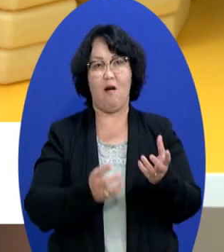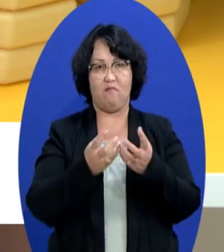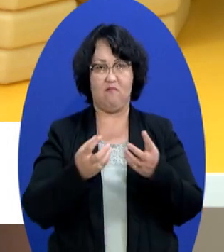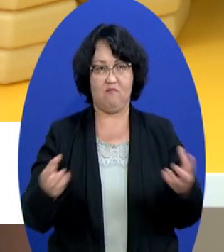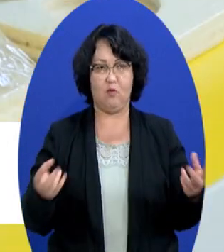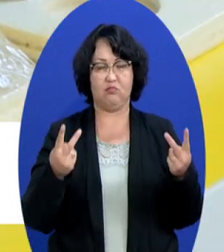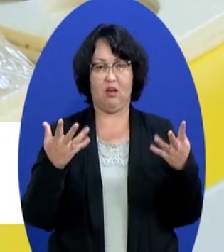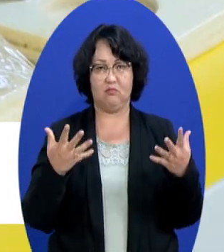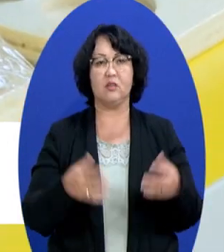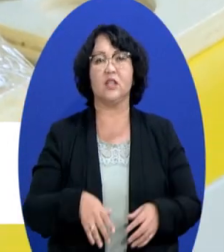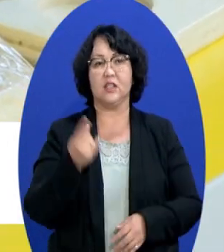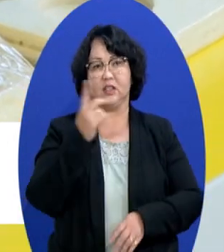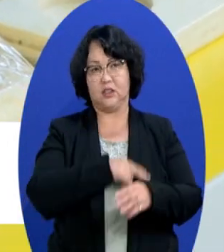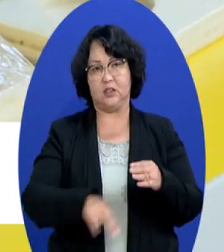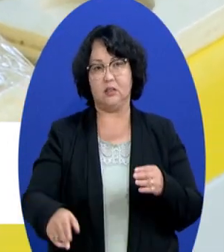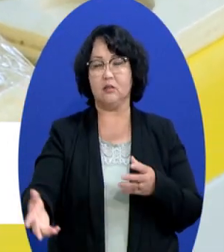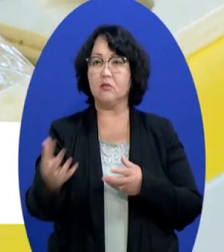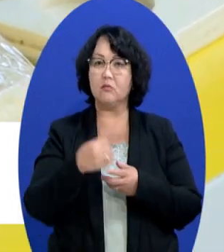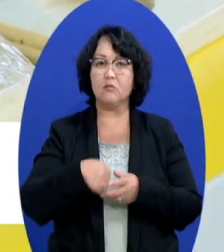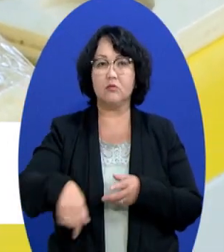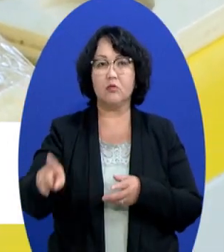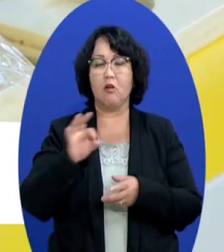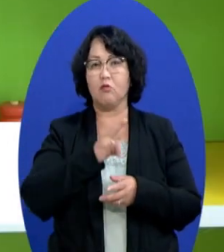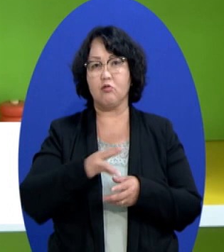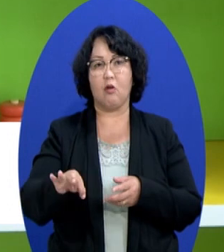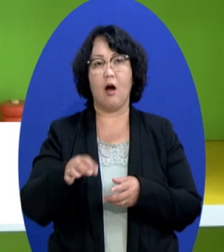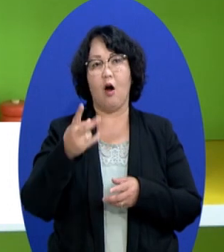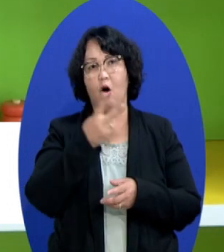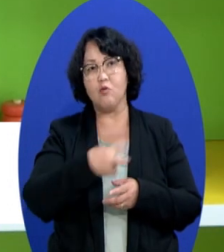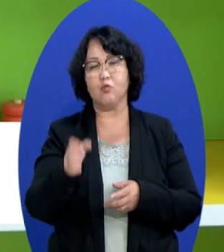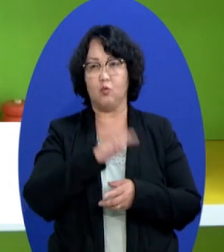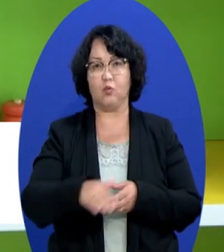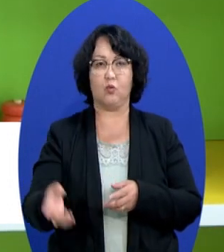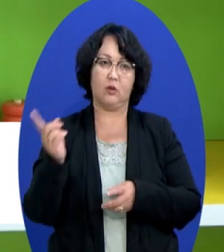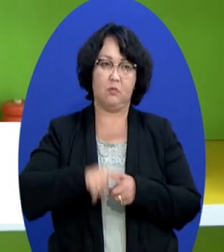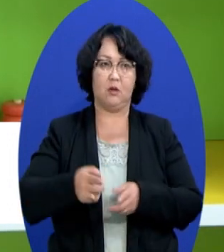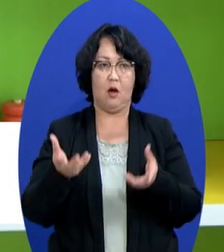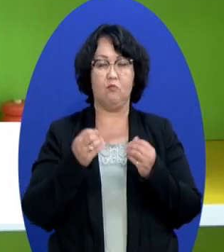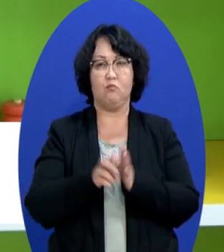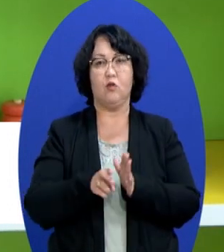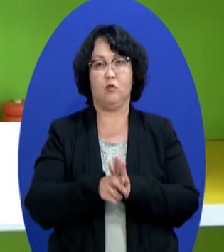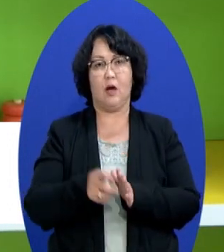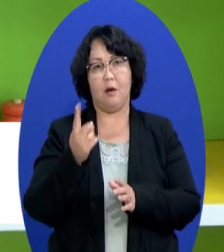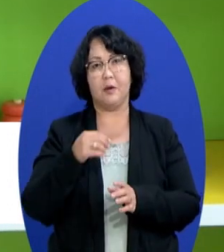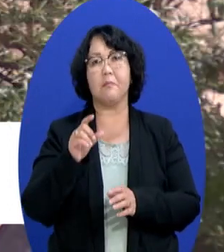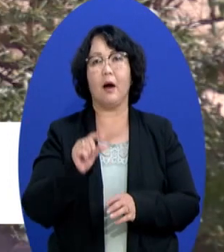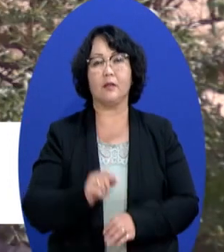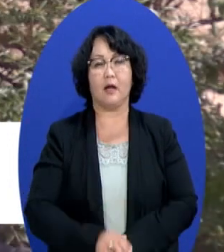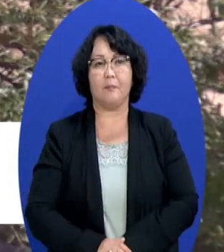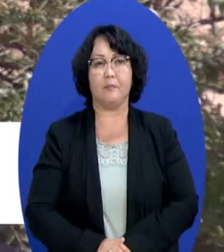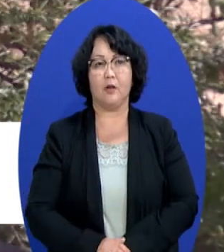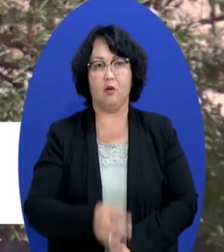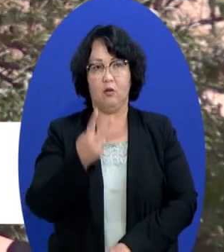Хамрын сургах тойргийн хүрээнд нэг цэцэрлэгт эдгээр орон тоон дээр хамгийн багадаа 200 орчим хүүхэд нэмж авах боломж байгаа юм а.